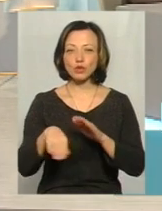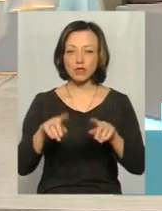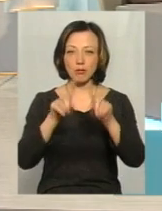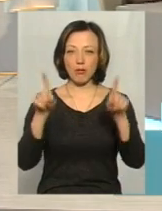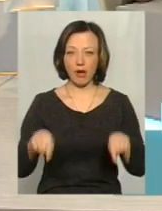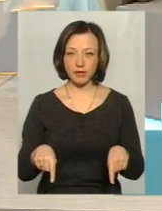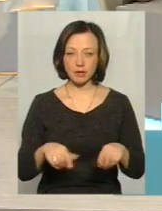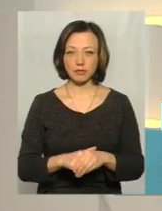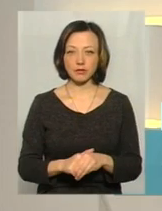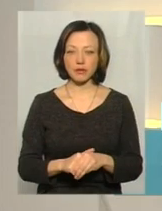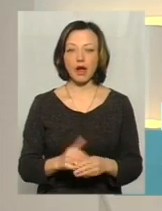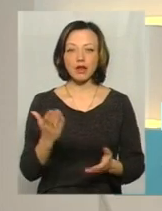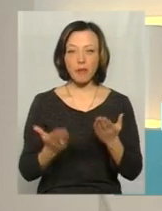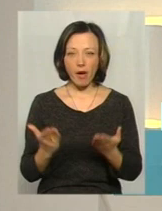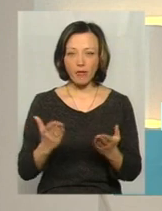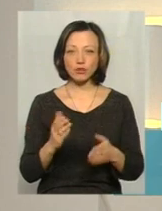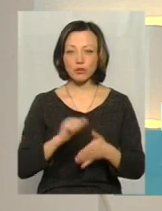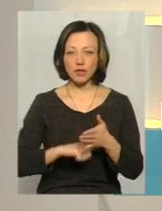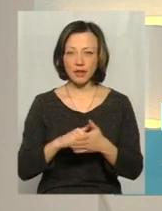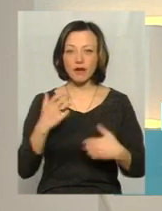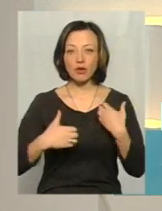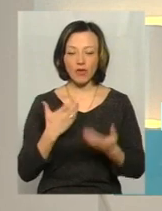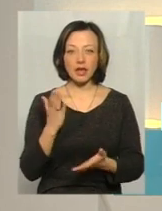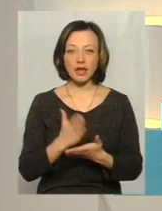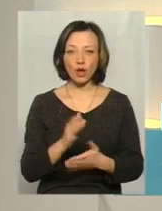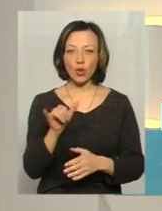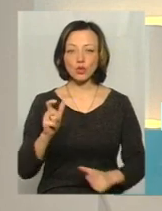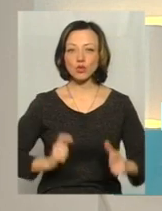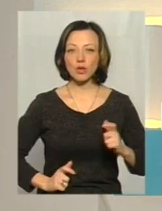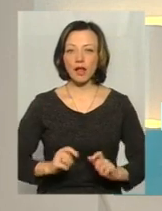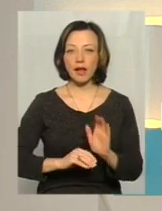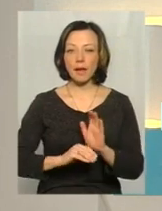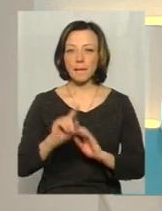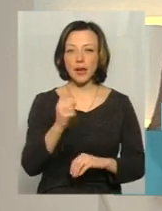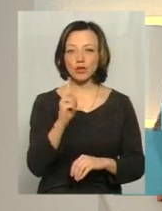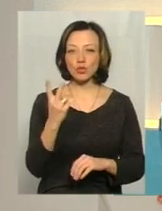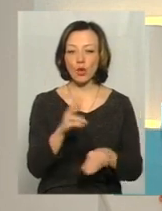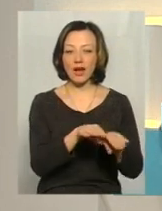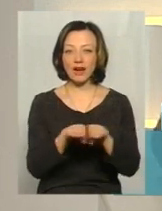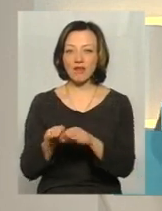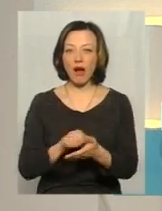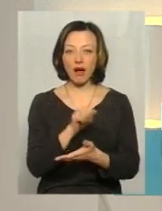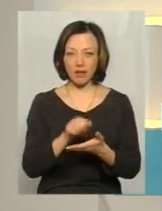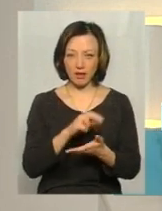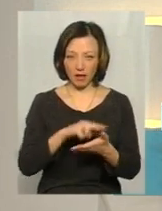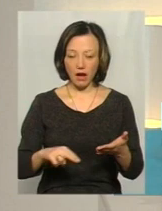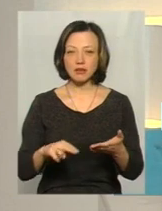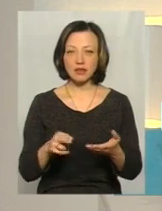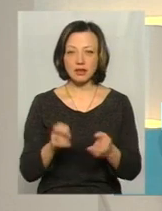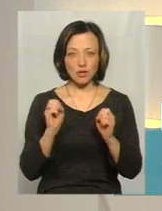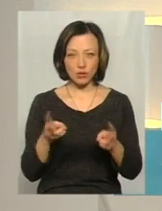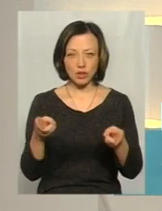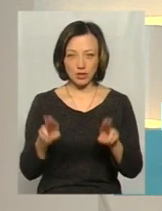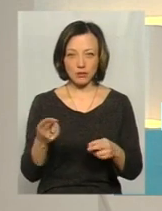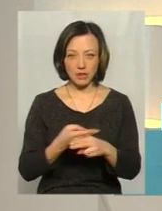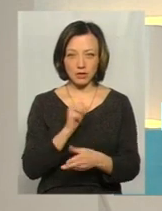Угу. Але, напевно, що привід для хвилювання все ж таки є у студентів вищих першого-другого рівня акредитації, так? Вони ризикують залишитись